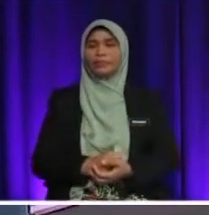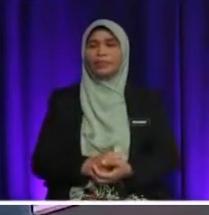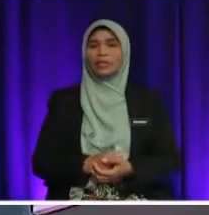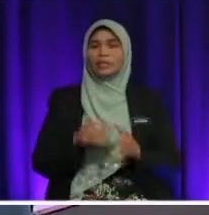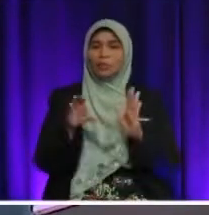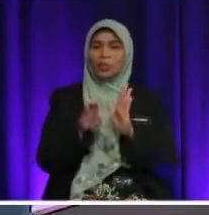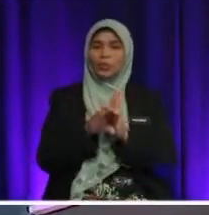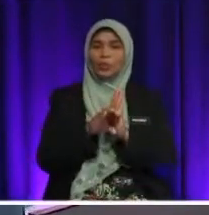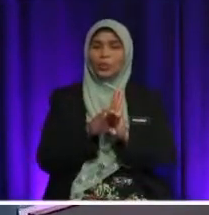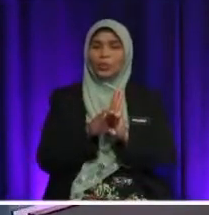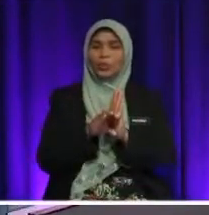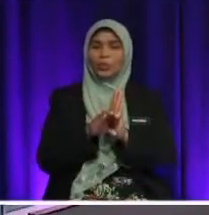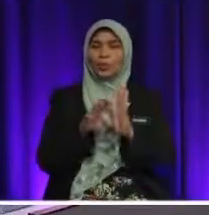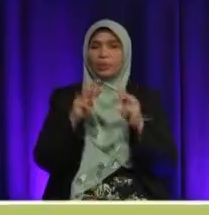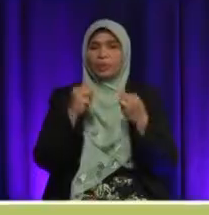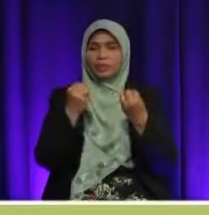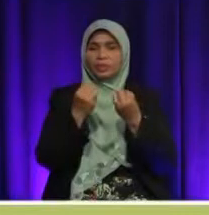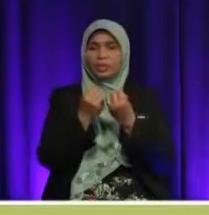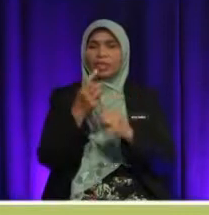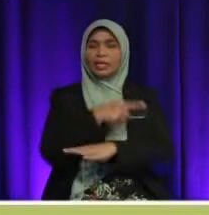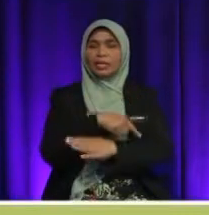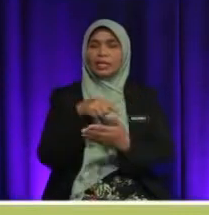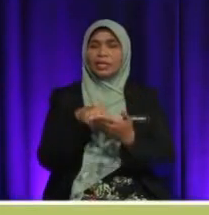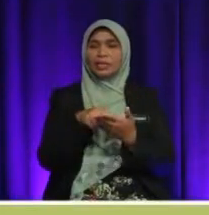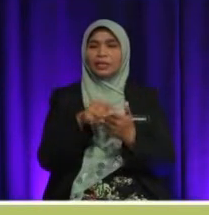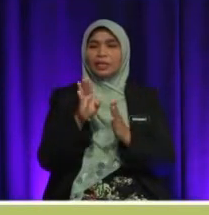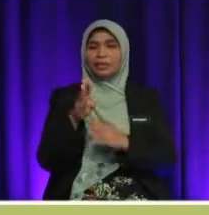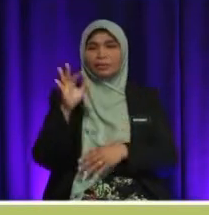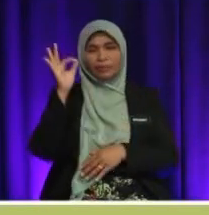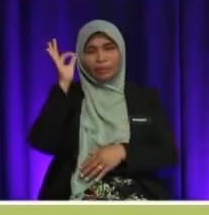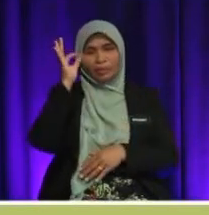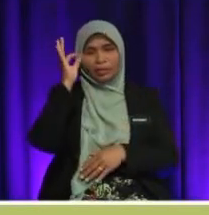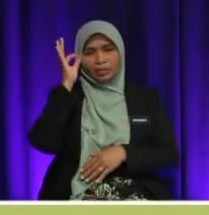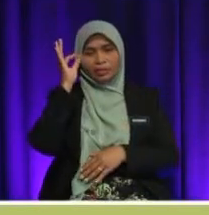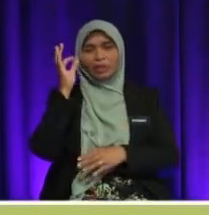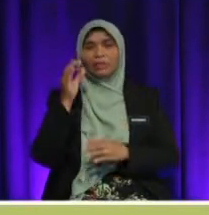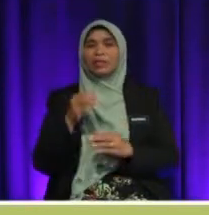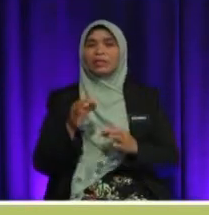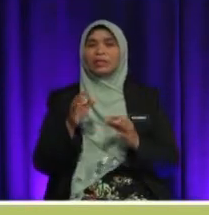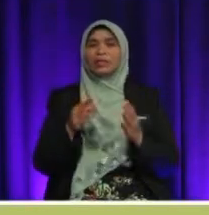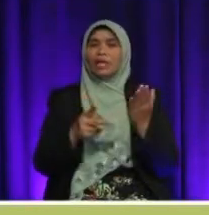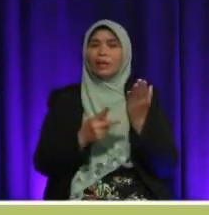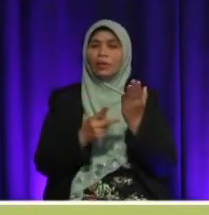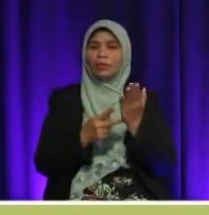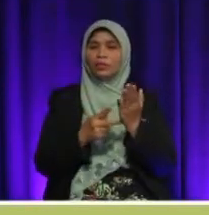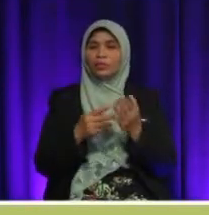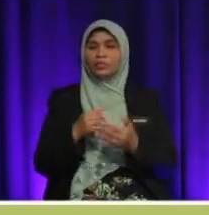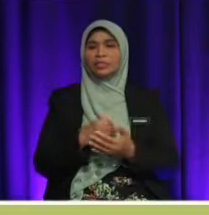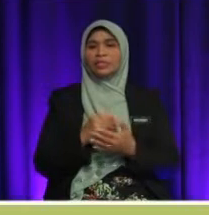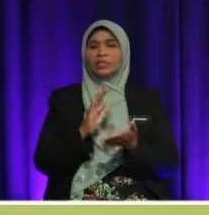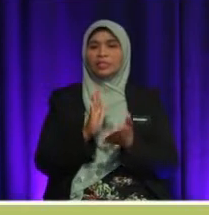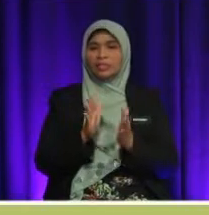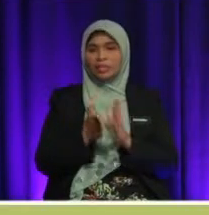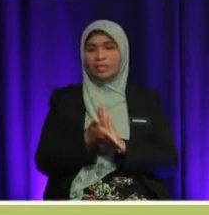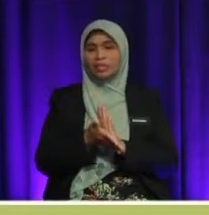contohnya contohnya masyarakat hari ini memikirkan pentingnya teknologi maklumat oleh itu teknologi